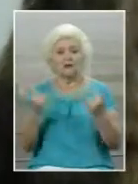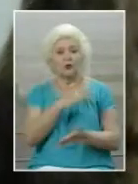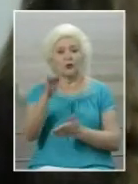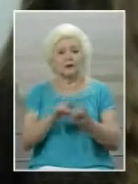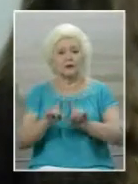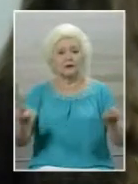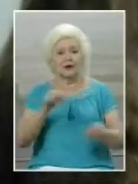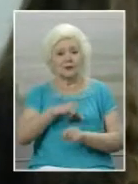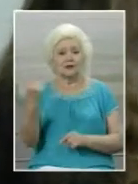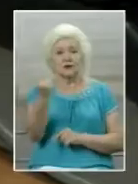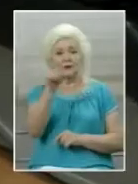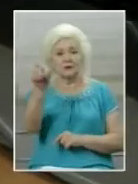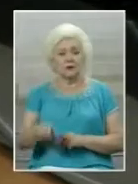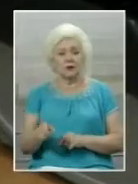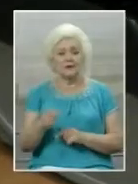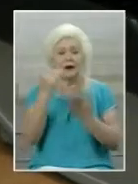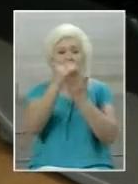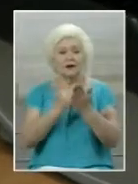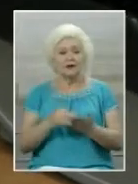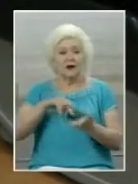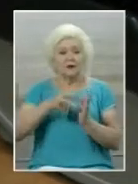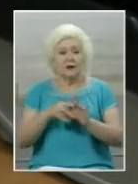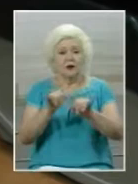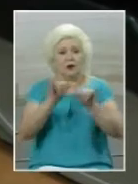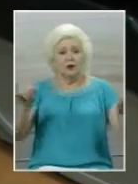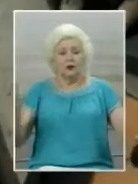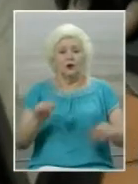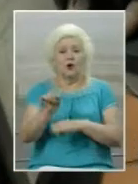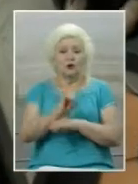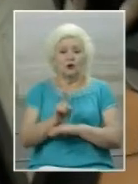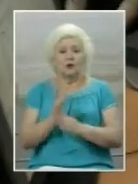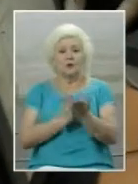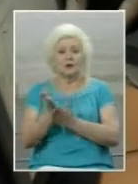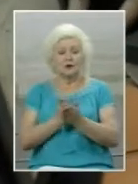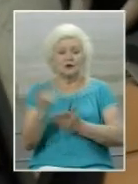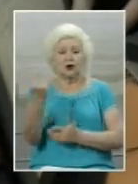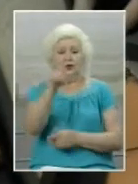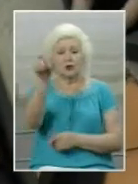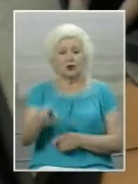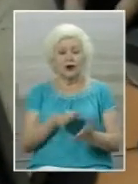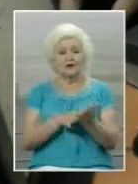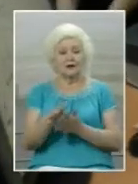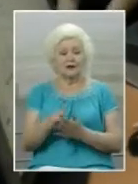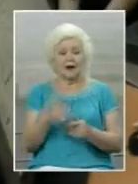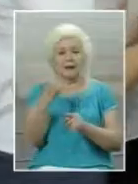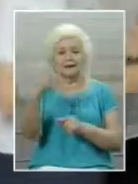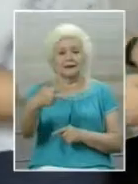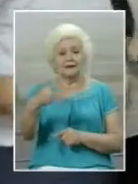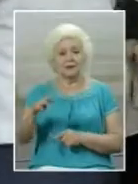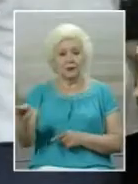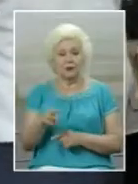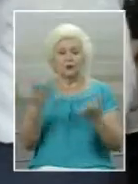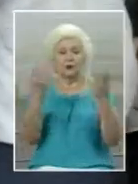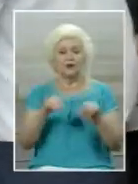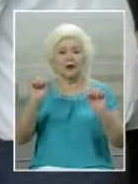центрі працює одна людина, та штат планують розширити. За нормами на обслуговування однієї людини витрачається до півгодини. В день